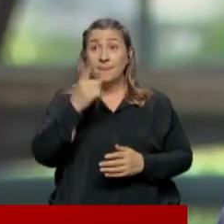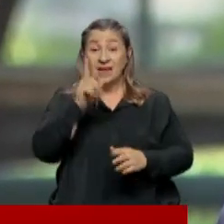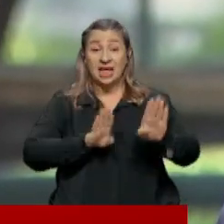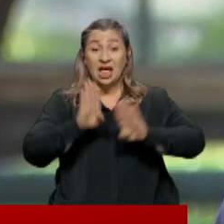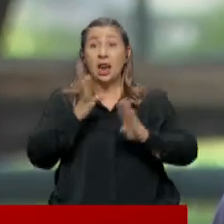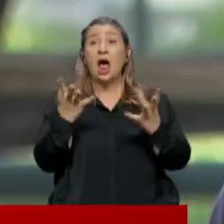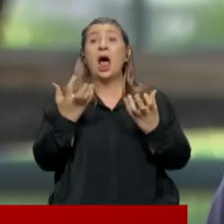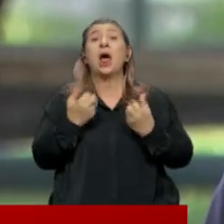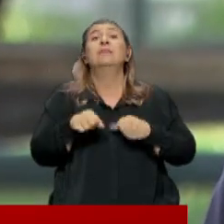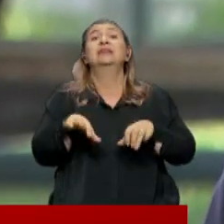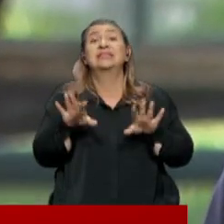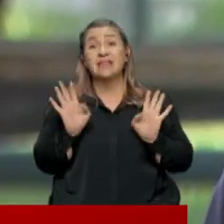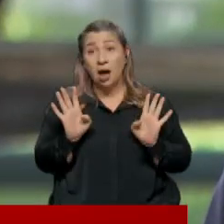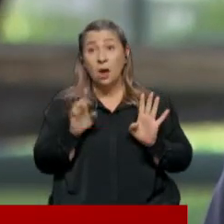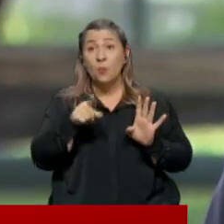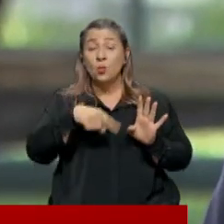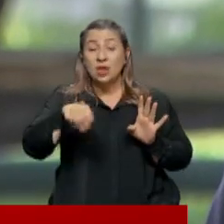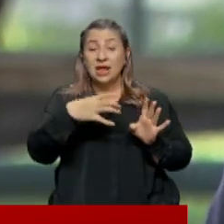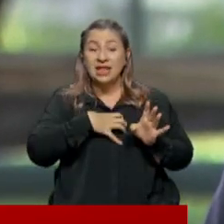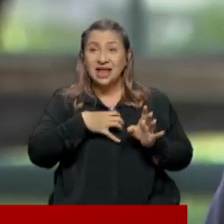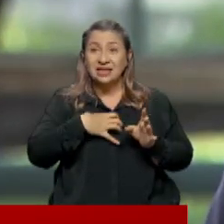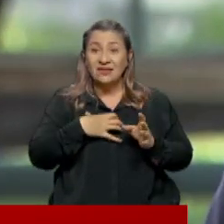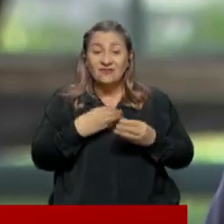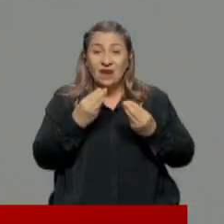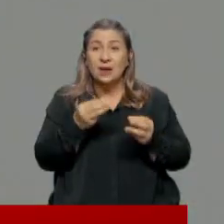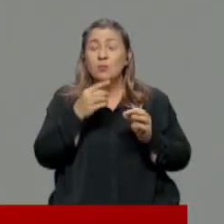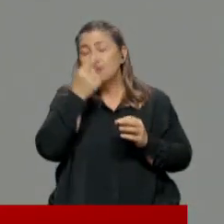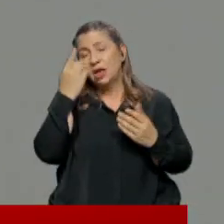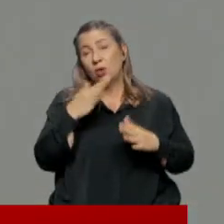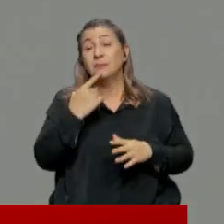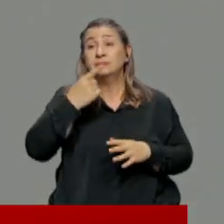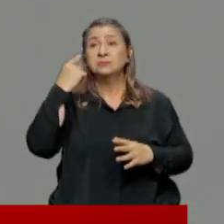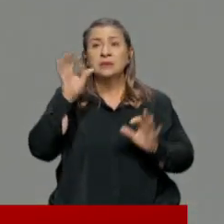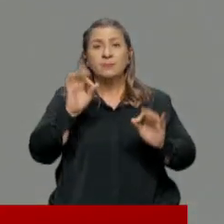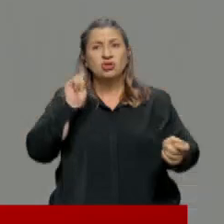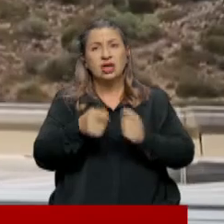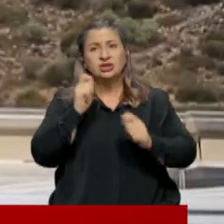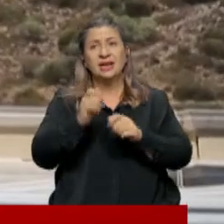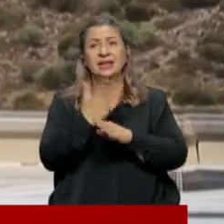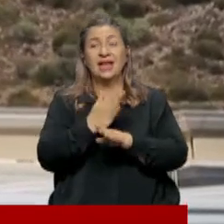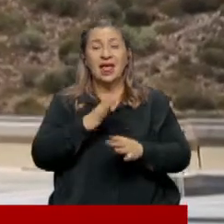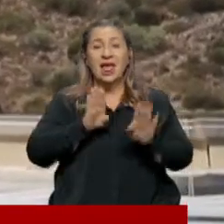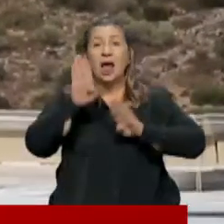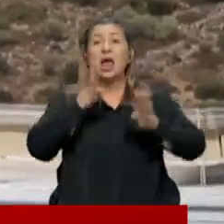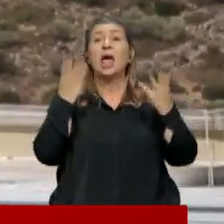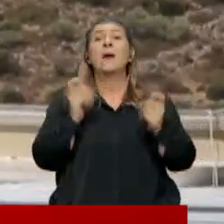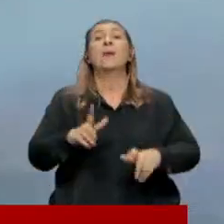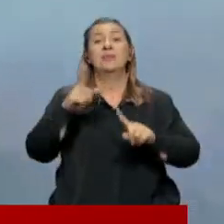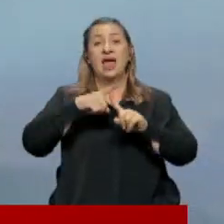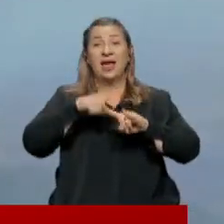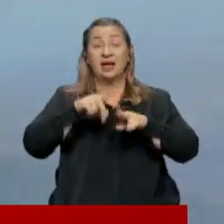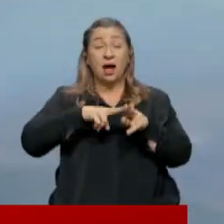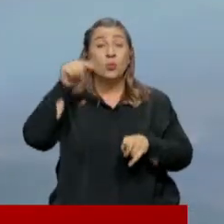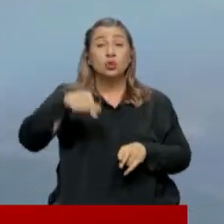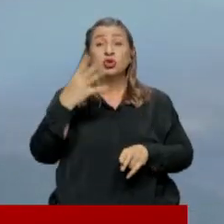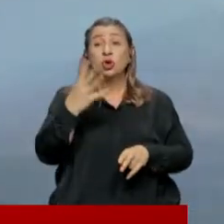ihale almadığı müddetçe bunları kendiliğinden verme imkanı yok. Geçen yıl sürekli değişen nedenlerle ihaleye giremeyen THK bu yıl